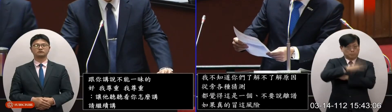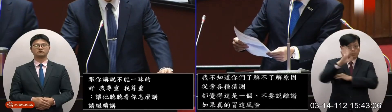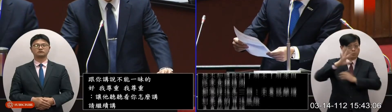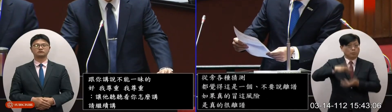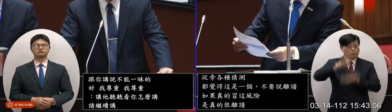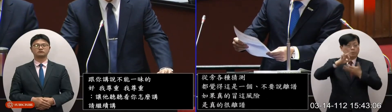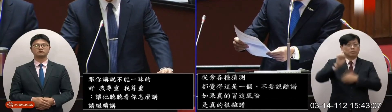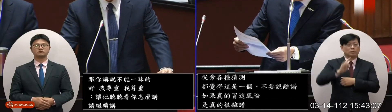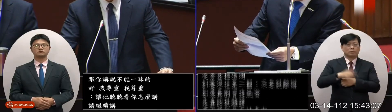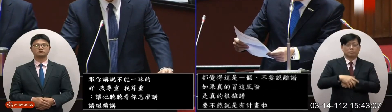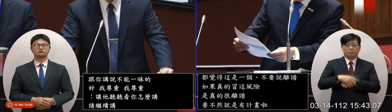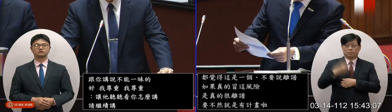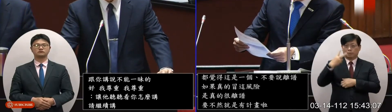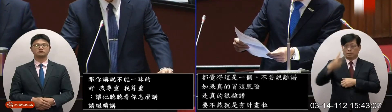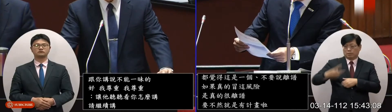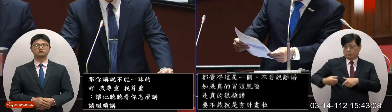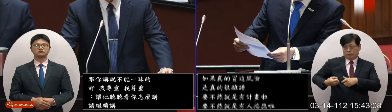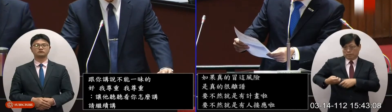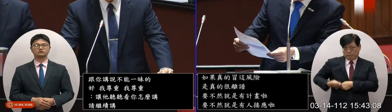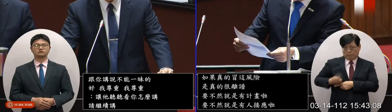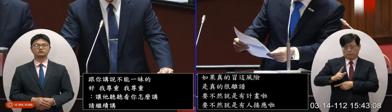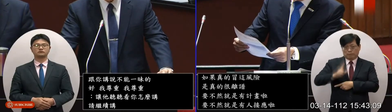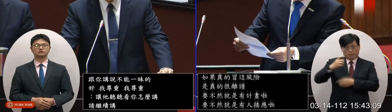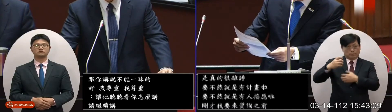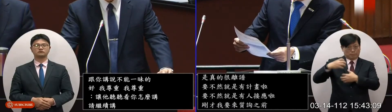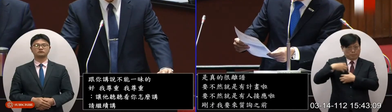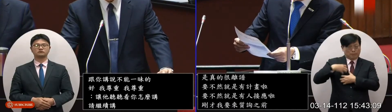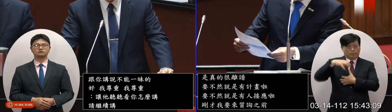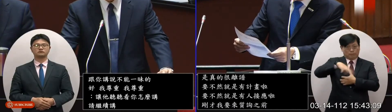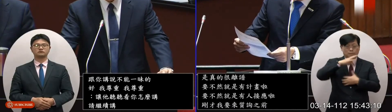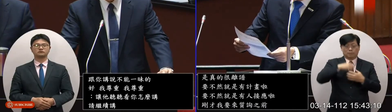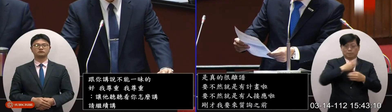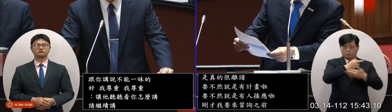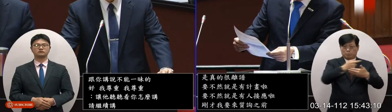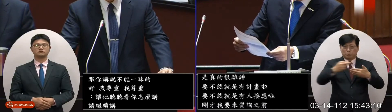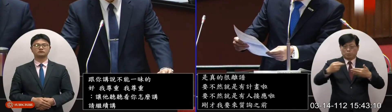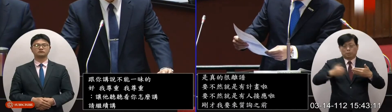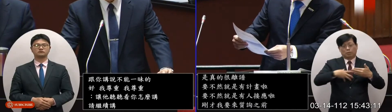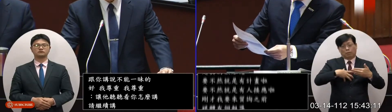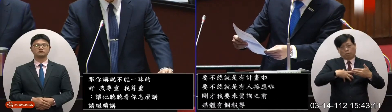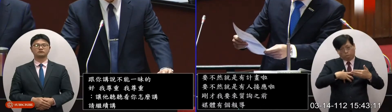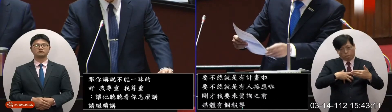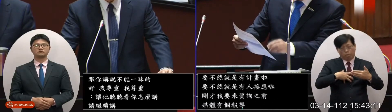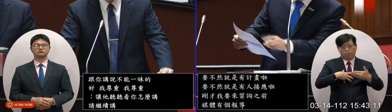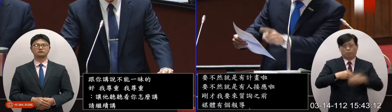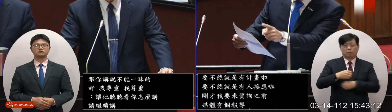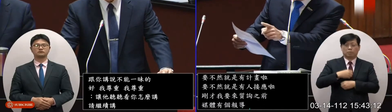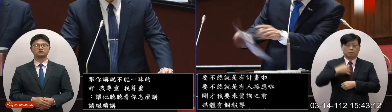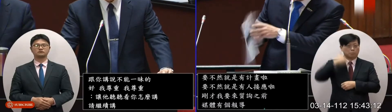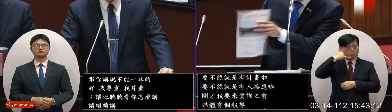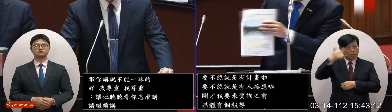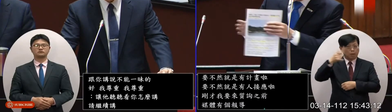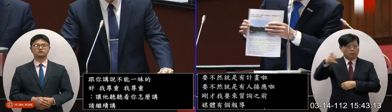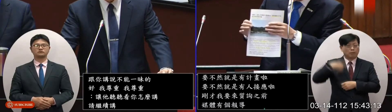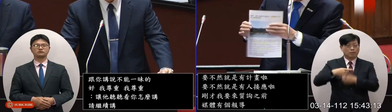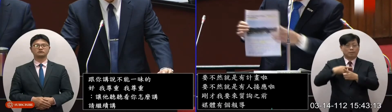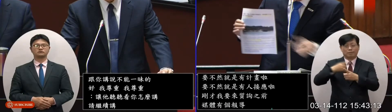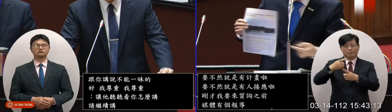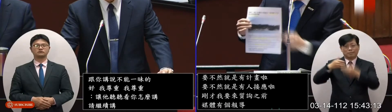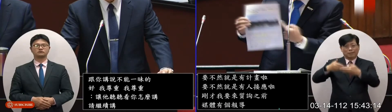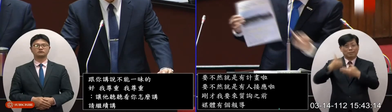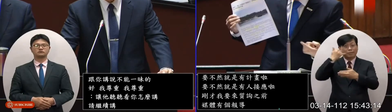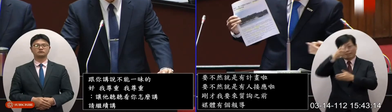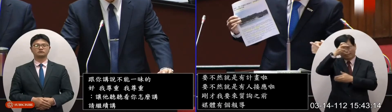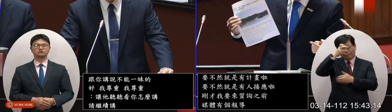道：二胆上兵获救，内幕曝光，游到体力不支，急扣对岸的海警救